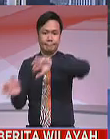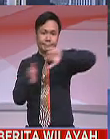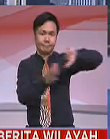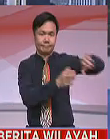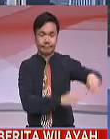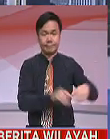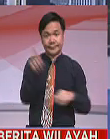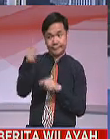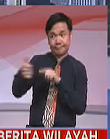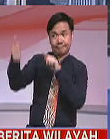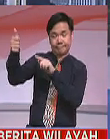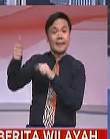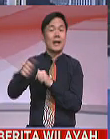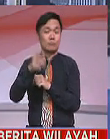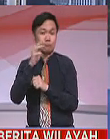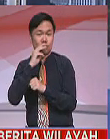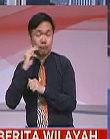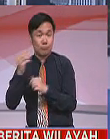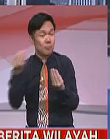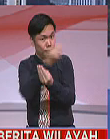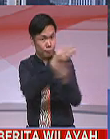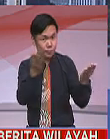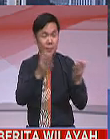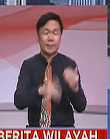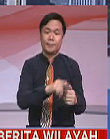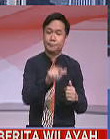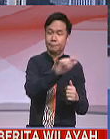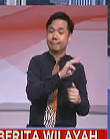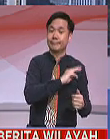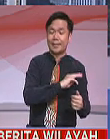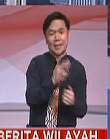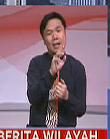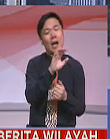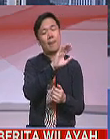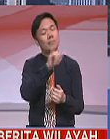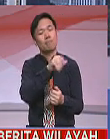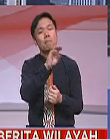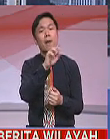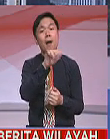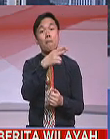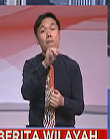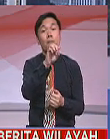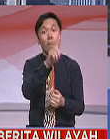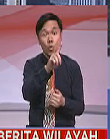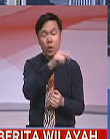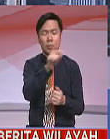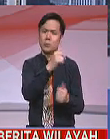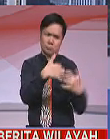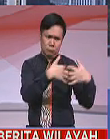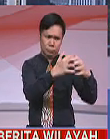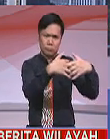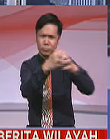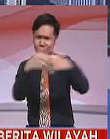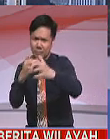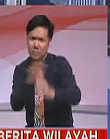Penasihat khas Perdana Menteri mengenai kesihatan awam Tan Sri Dr. Jamilah Mahmud berpandangan membina lebih banyak hospital